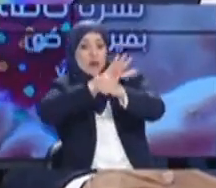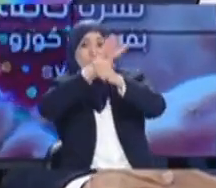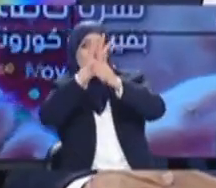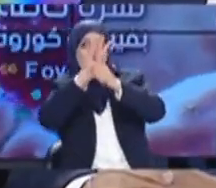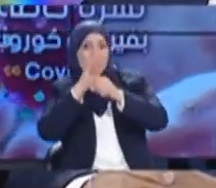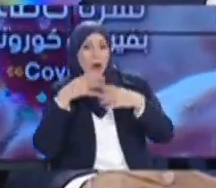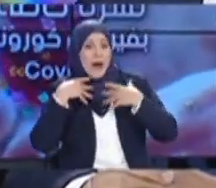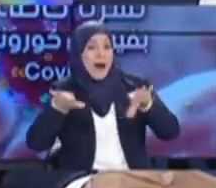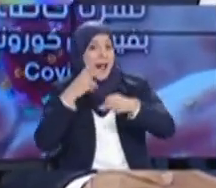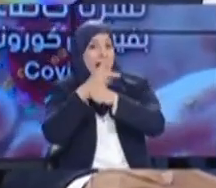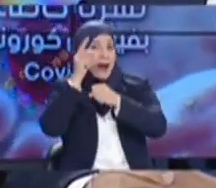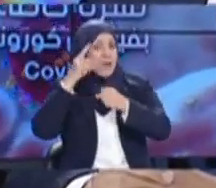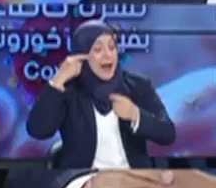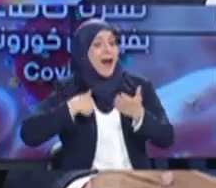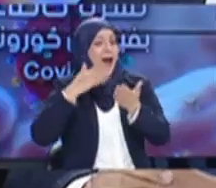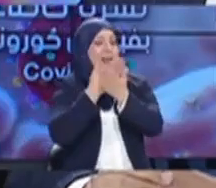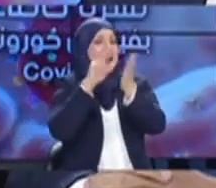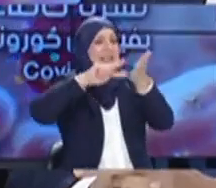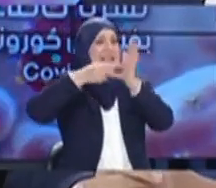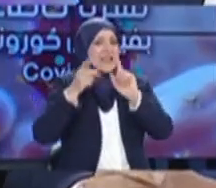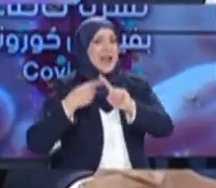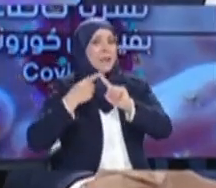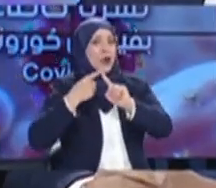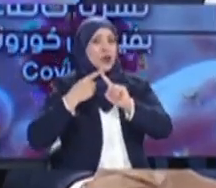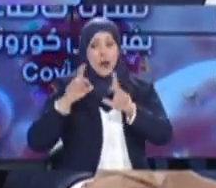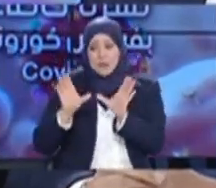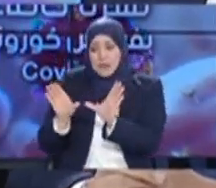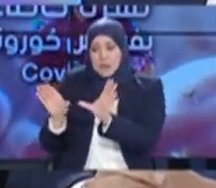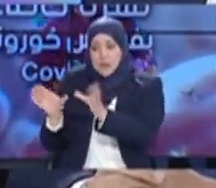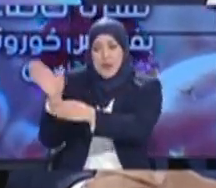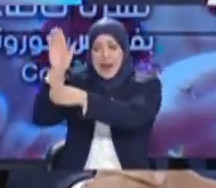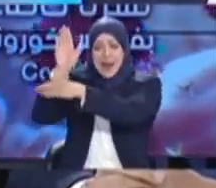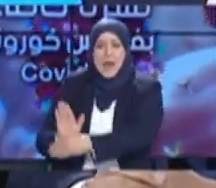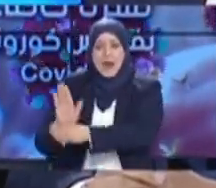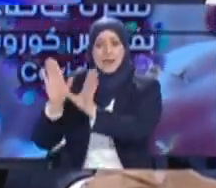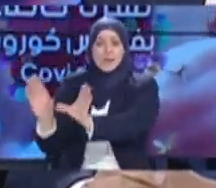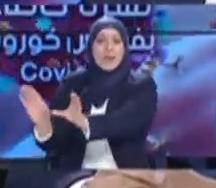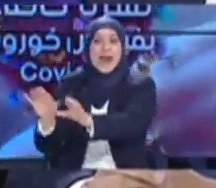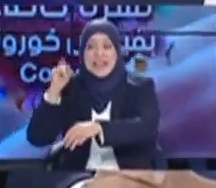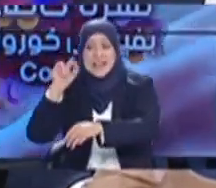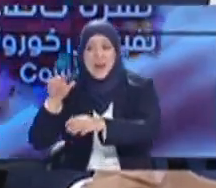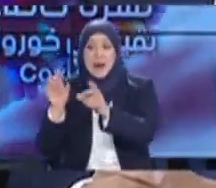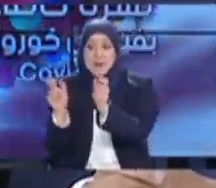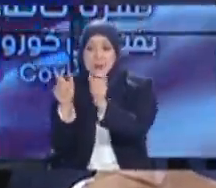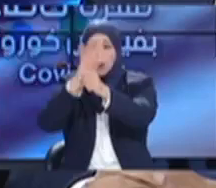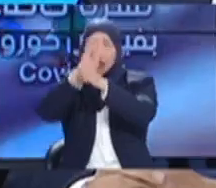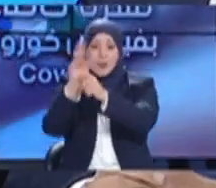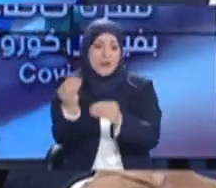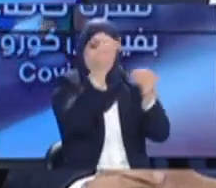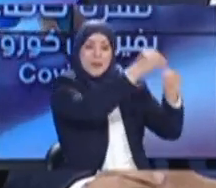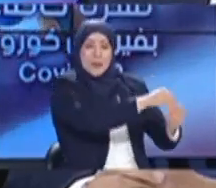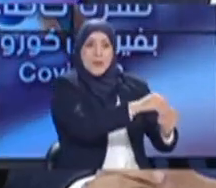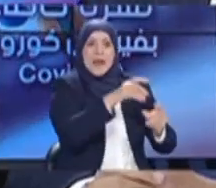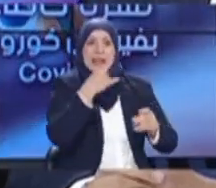توا الخطه نتاعنا هي كلها بريفونسيون وقائيه. دونك نهار اللي مابقاش ترفع فروشات الشيرجي